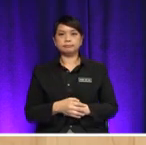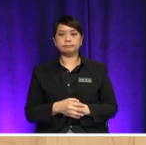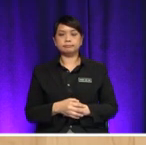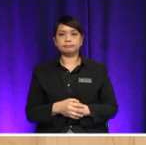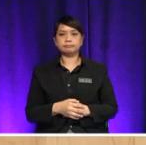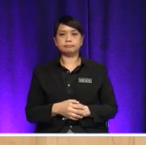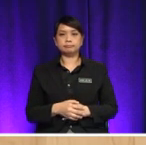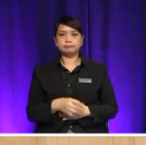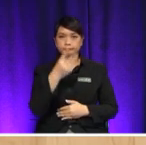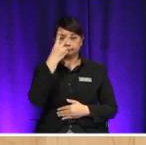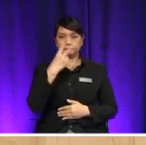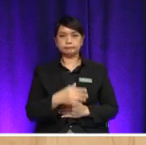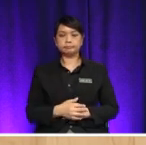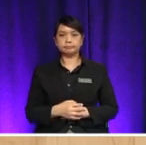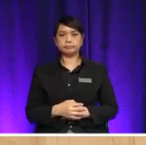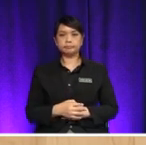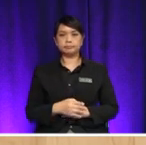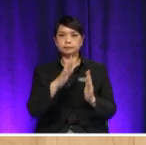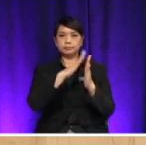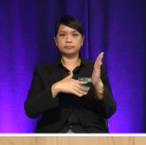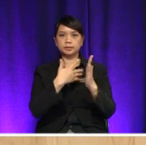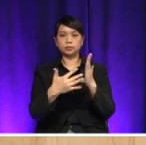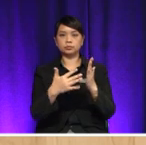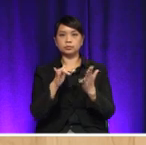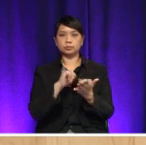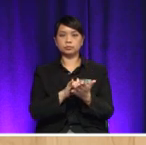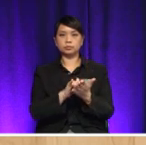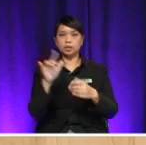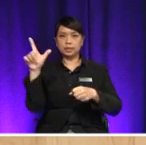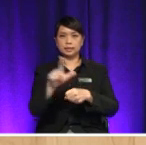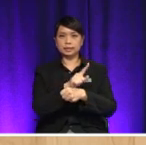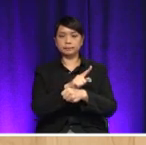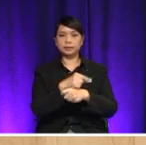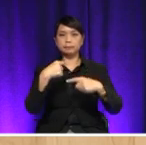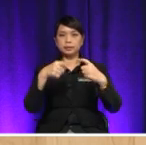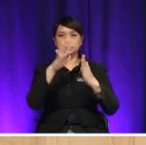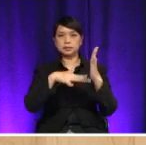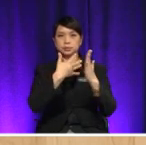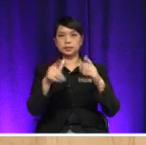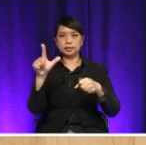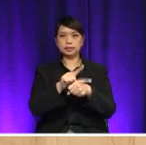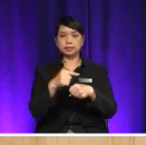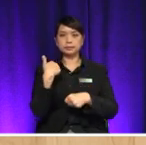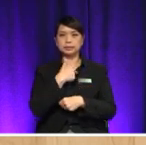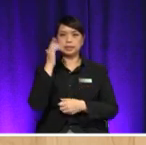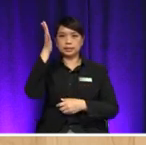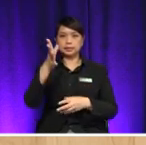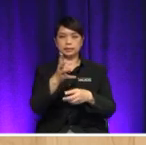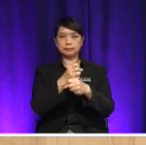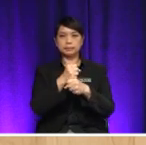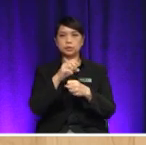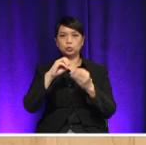oke nah pada dia punya jadwal itu terlengkap bila jadwal dah lengkap kita udah dapat nombu index dan kita udah tahu